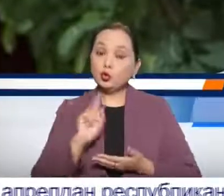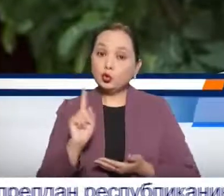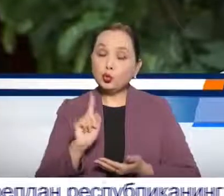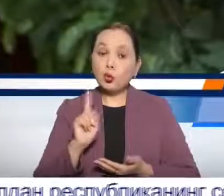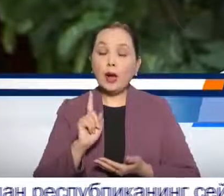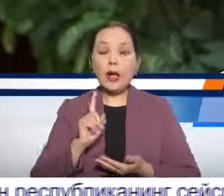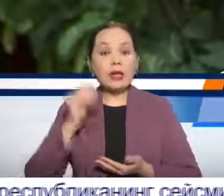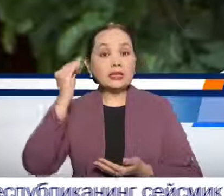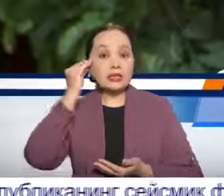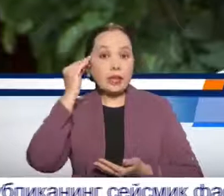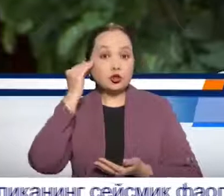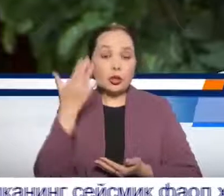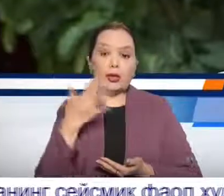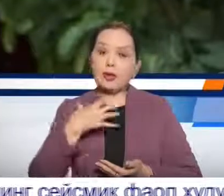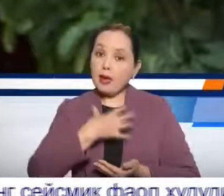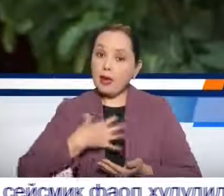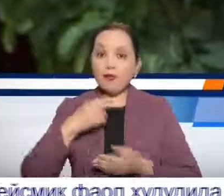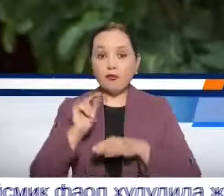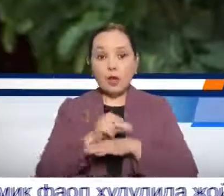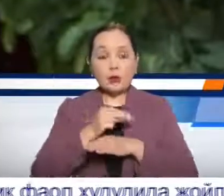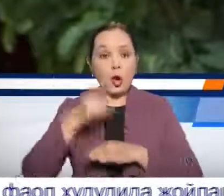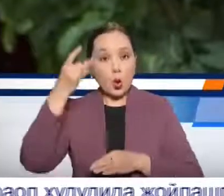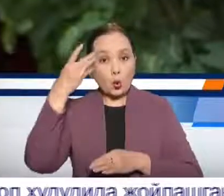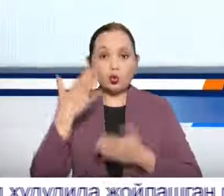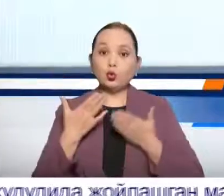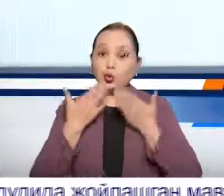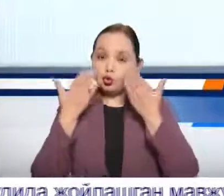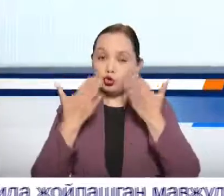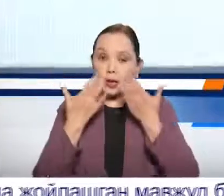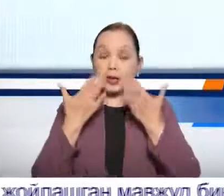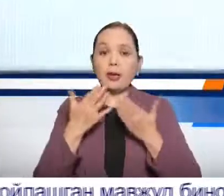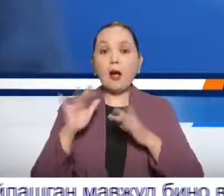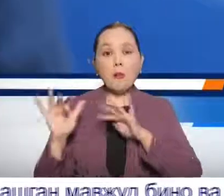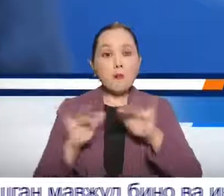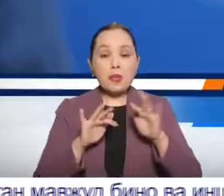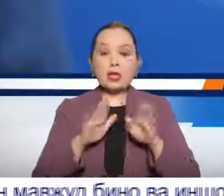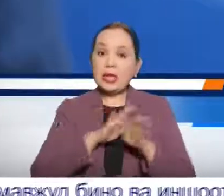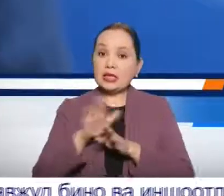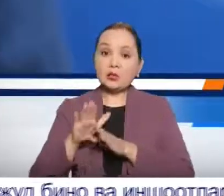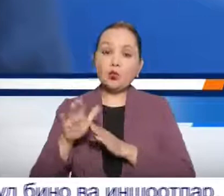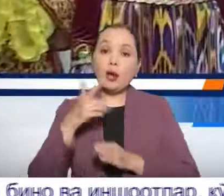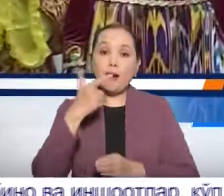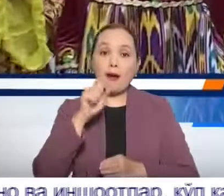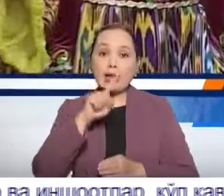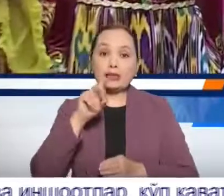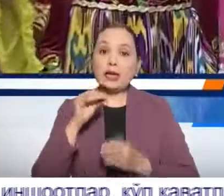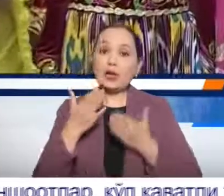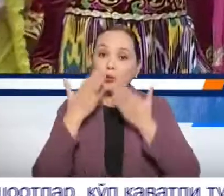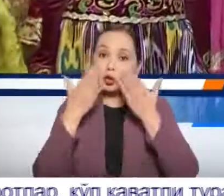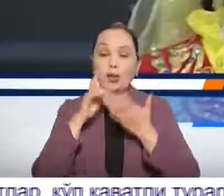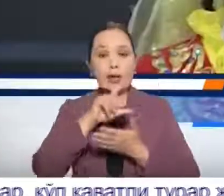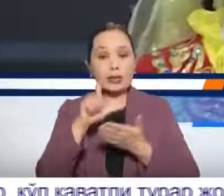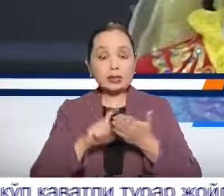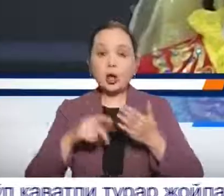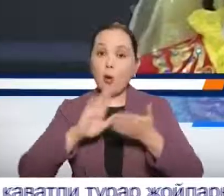подчеркивал значение воспитания культуры чтения. В рамках мероприятия исполнены газели и рубаи поэта, а также